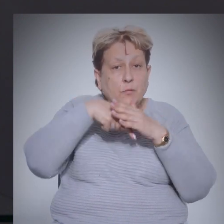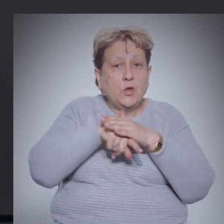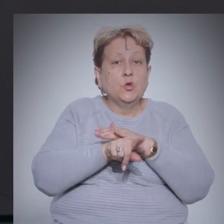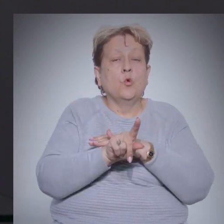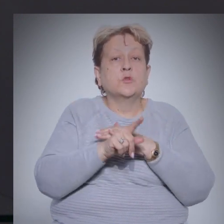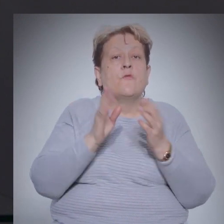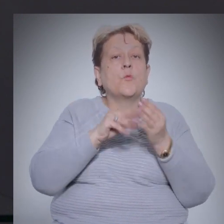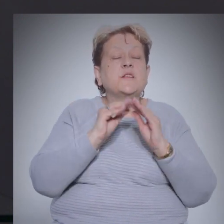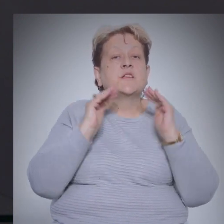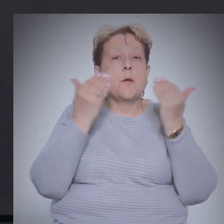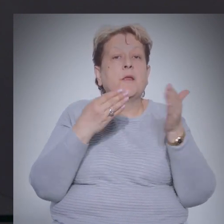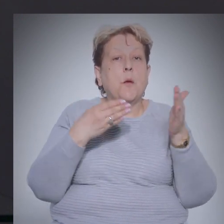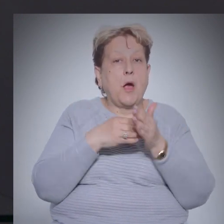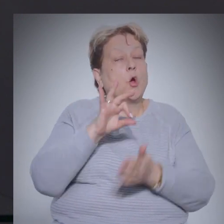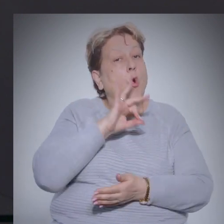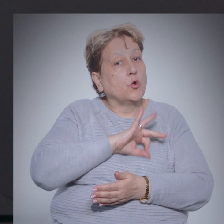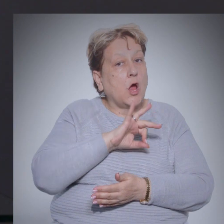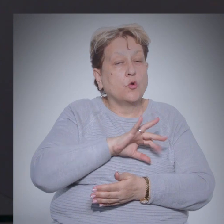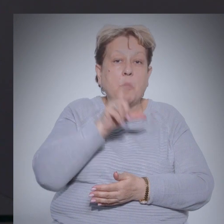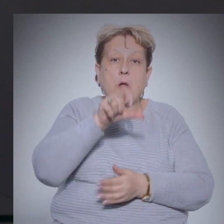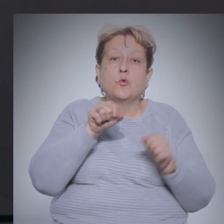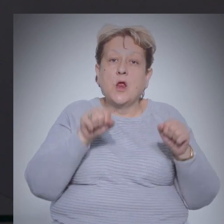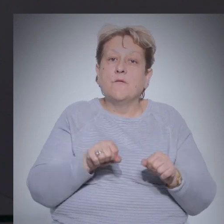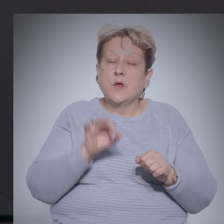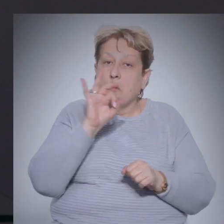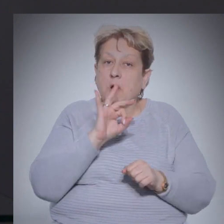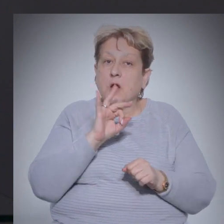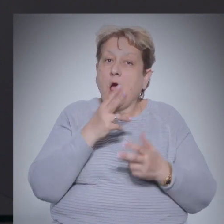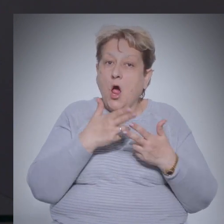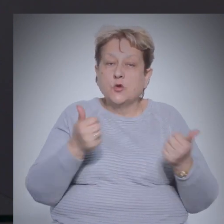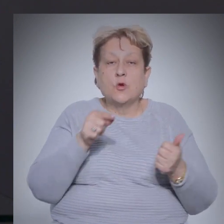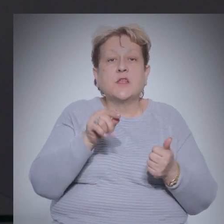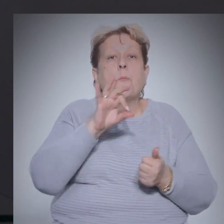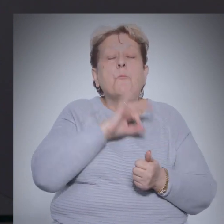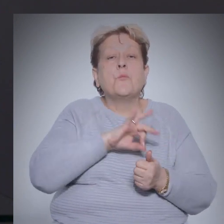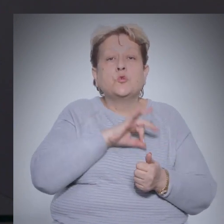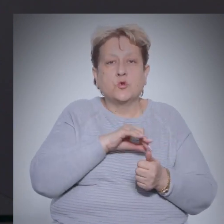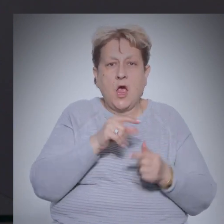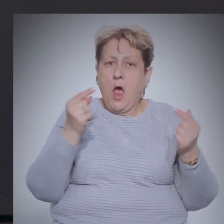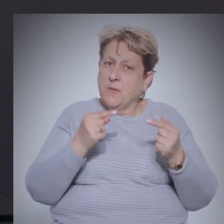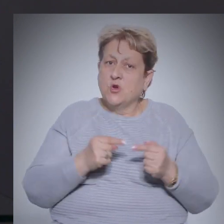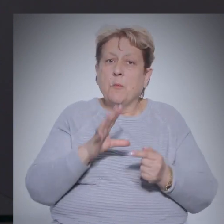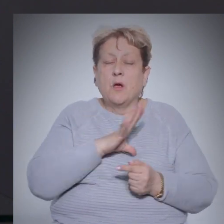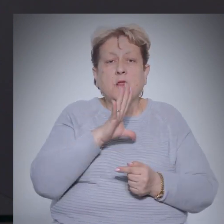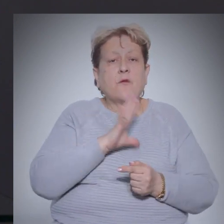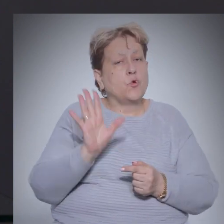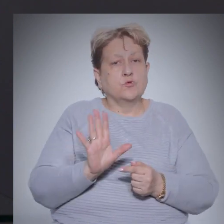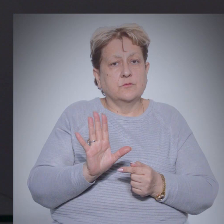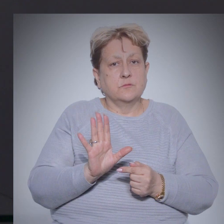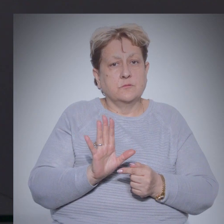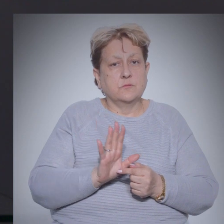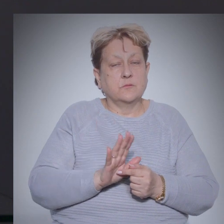միջոցը որը որպես սամանապակման միջոց ոգտագործվել եմ արդու իրահունքի նկատման։ Արդյոք այդ միջոցը համաչապեր